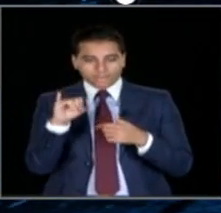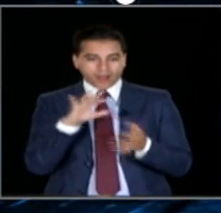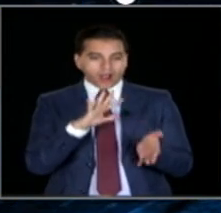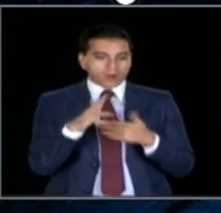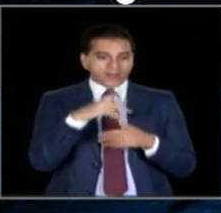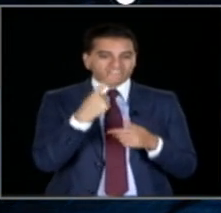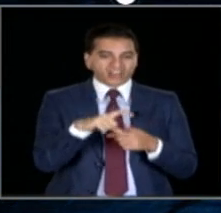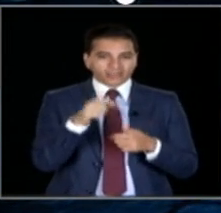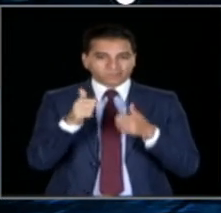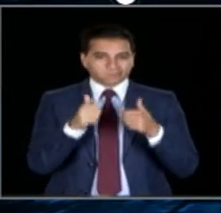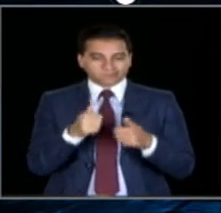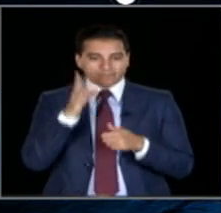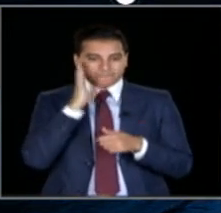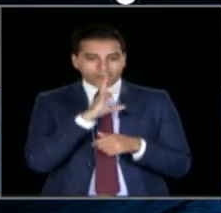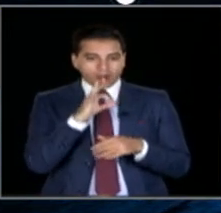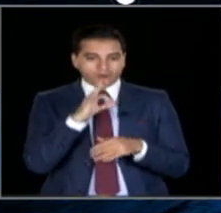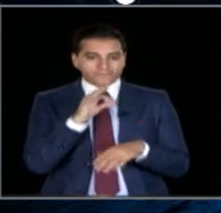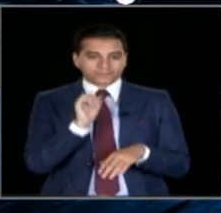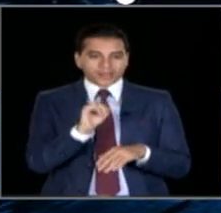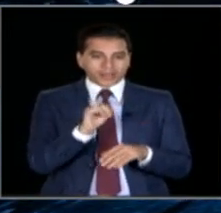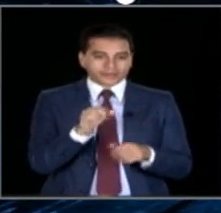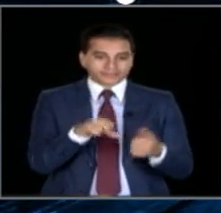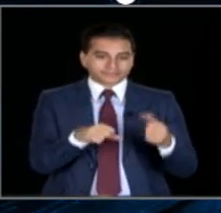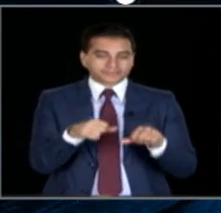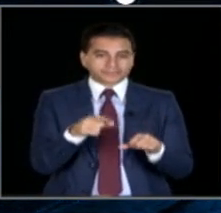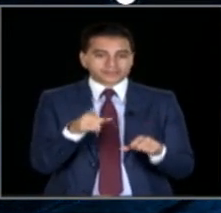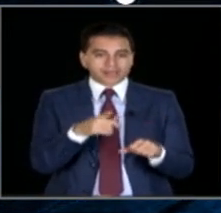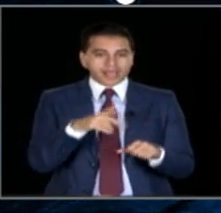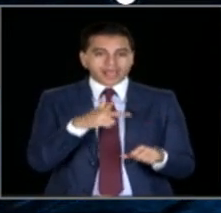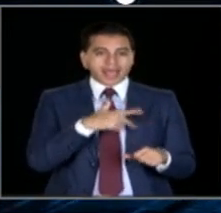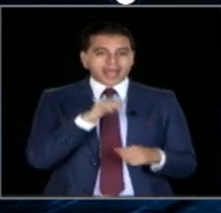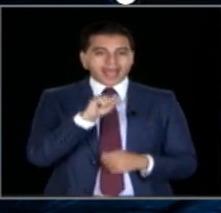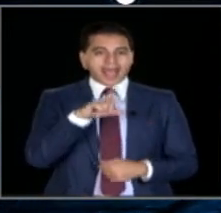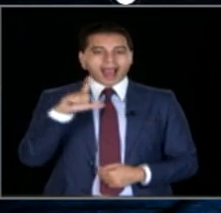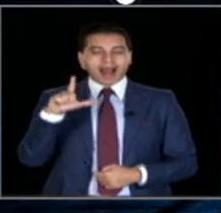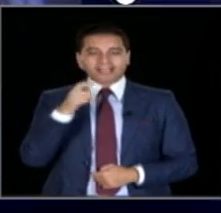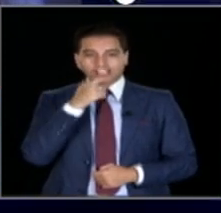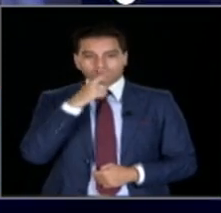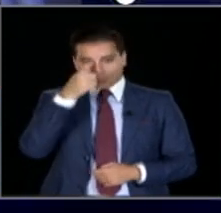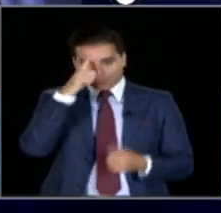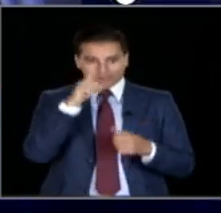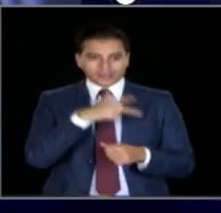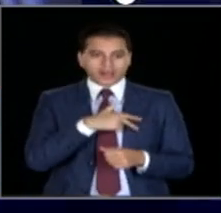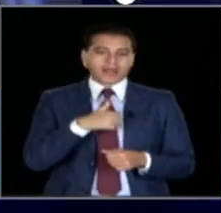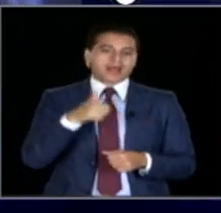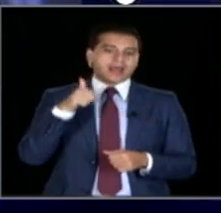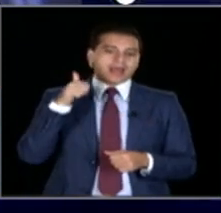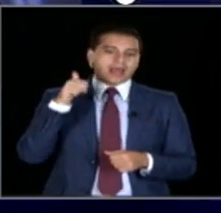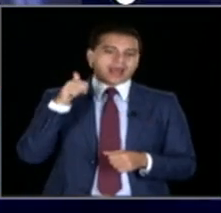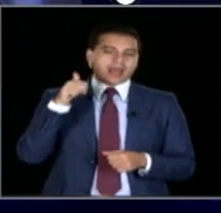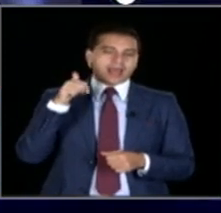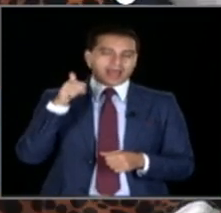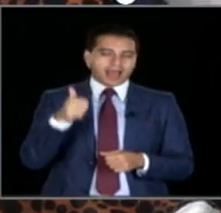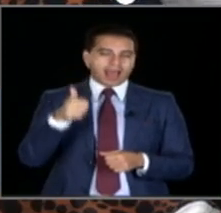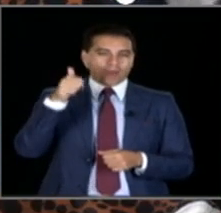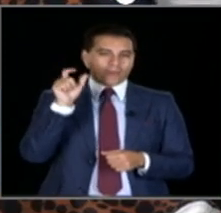يستخدم في تغذية الحيوانات. رمزه AL. تعيمة. ألمونيوم. طب طبعا إجابة